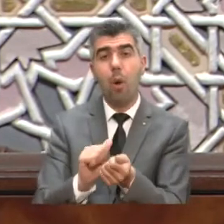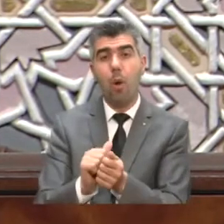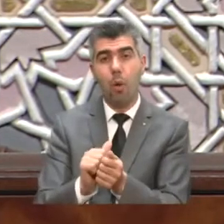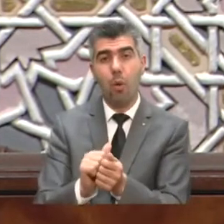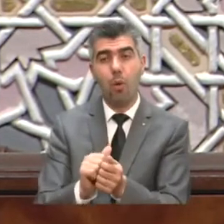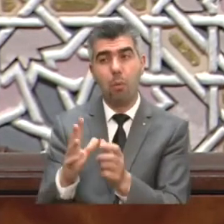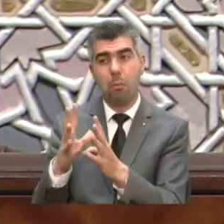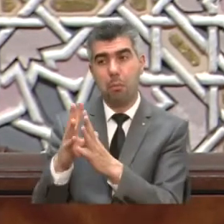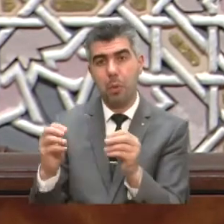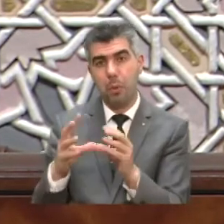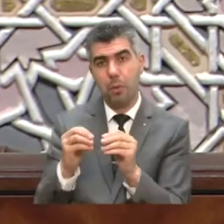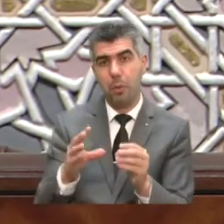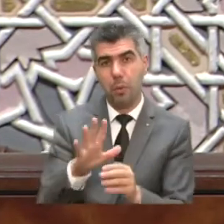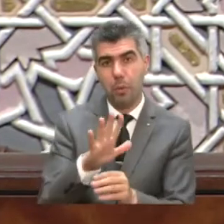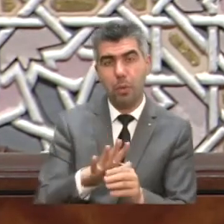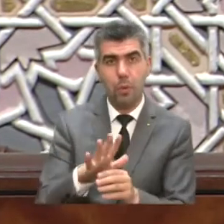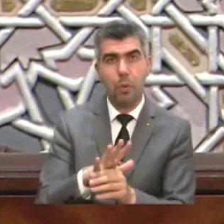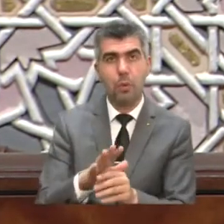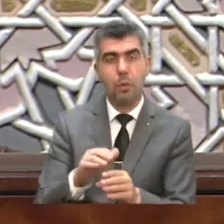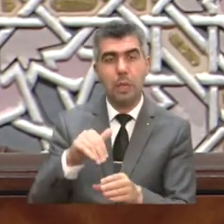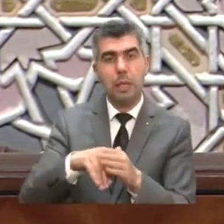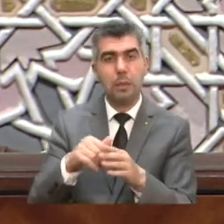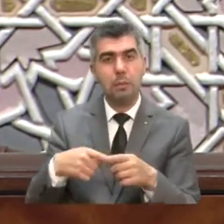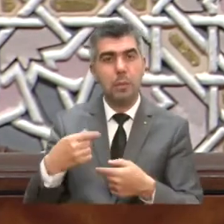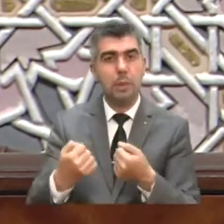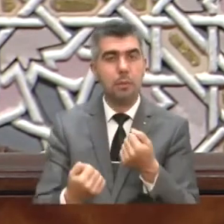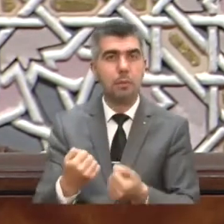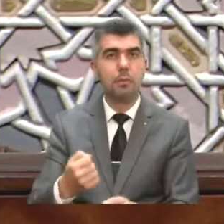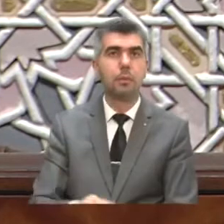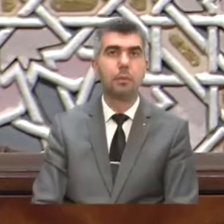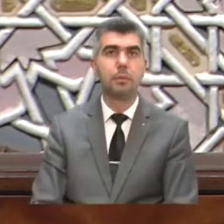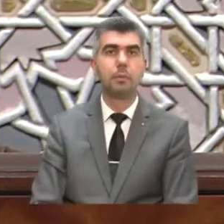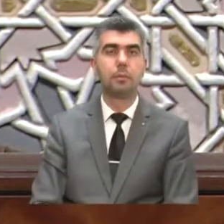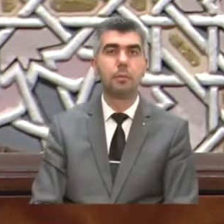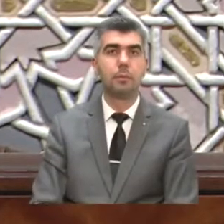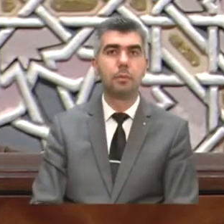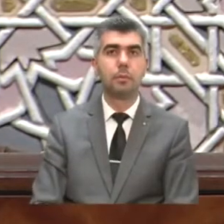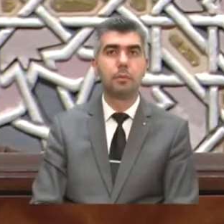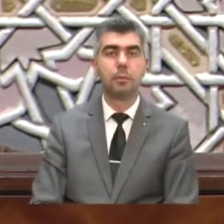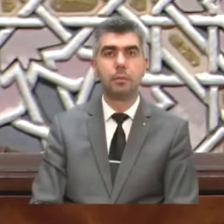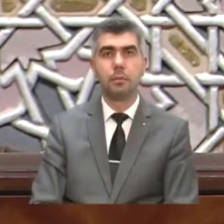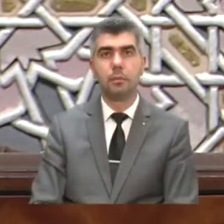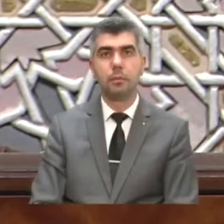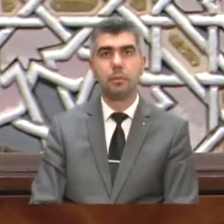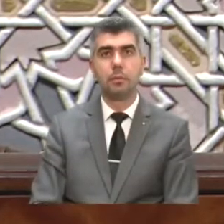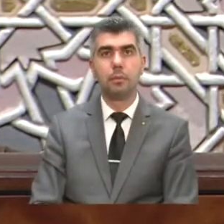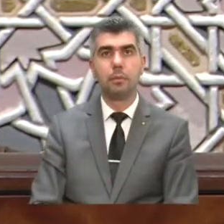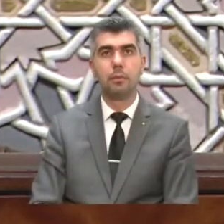النواب المحترمين من فريق الاصاله والمعاصره. تفضل السيد النائب.